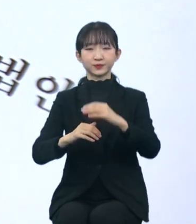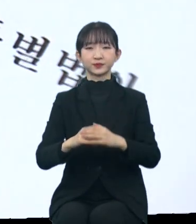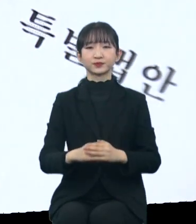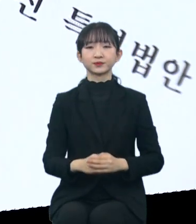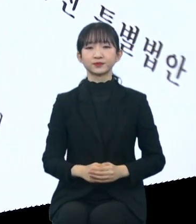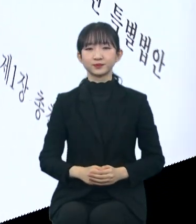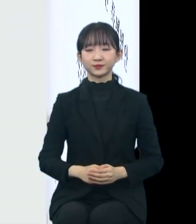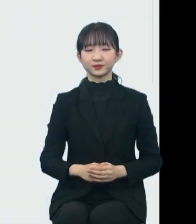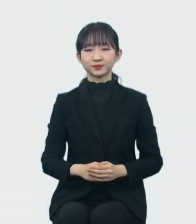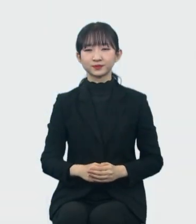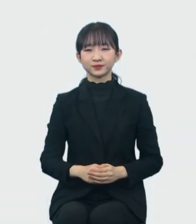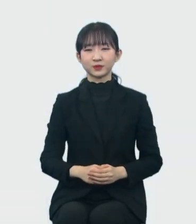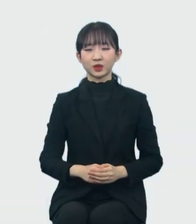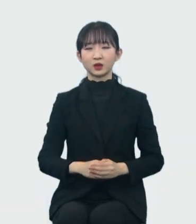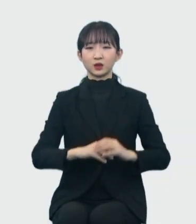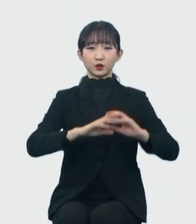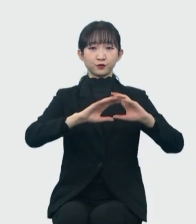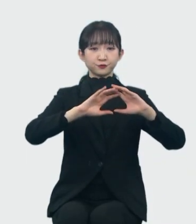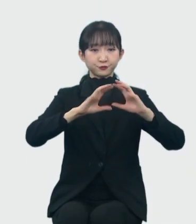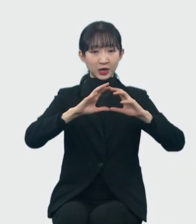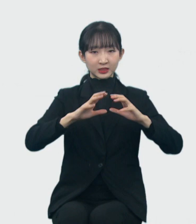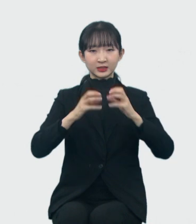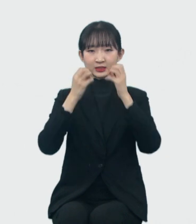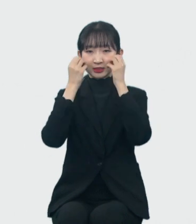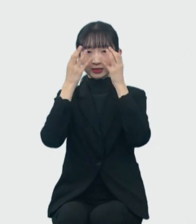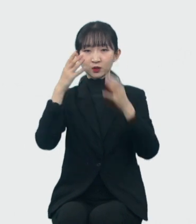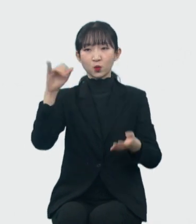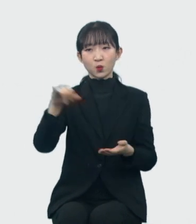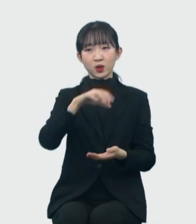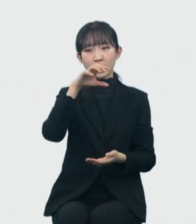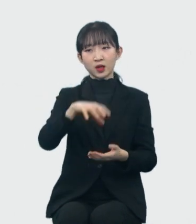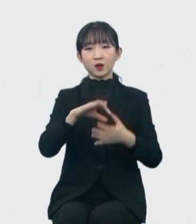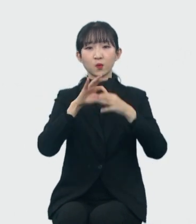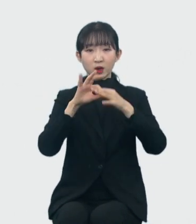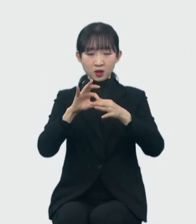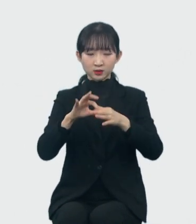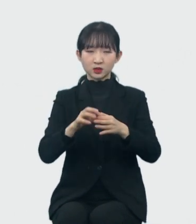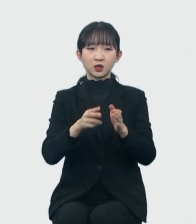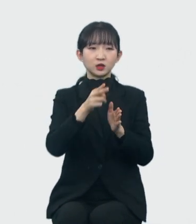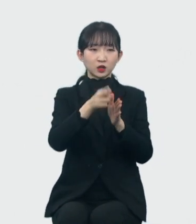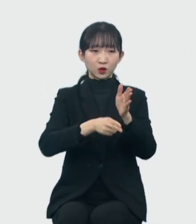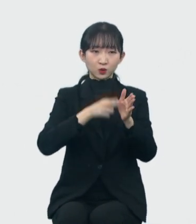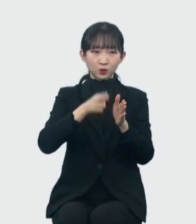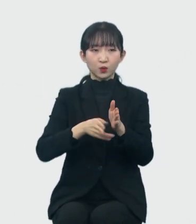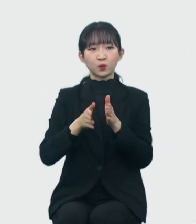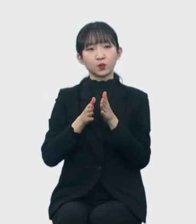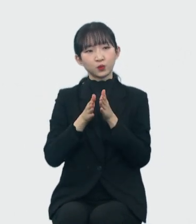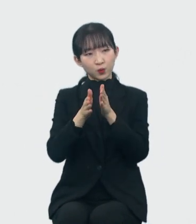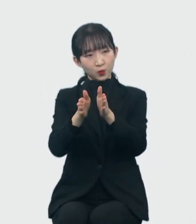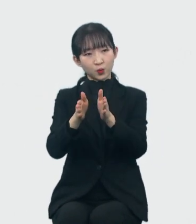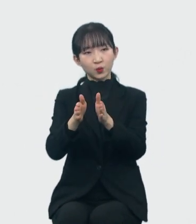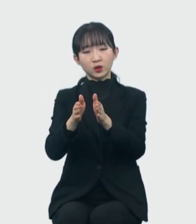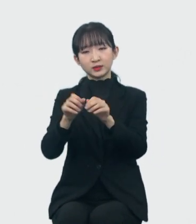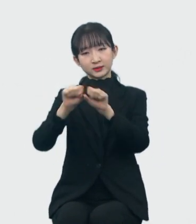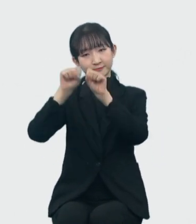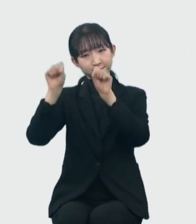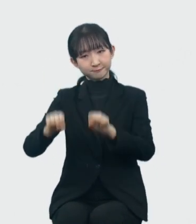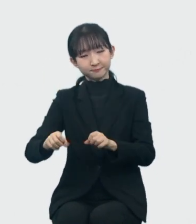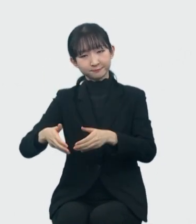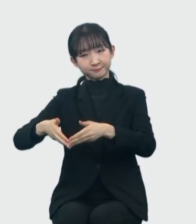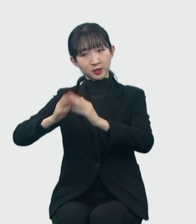특별법. 국가는 신공항 관련 철도, 도로 등 교통시설, 신도시 조성 및 물류 기반 인프라